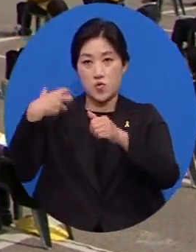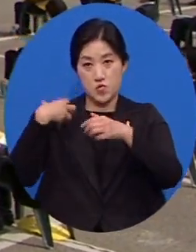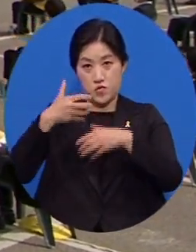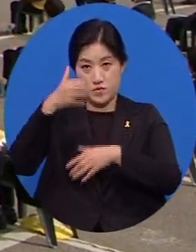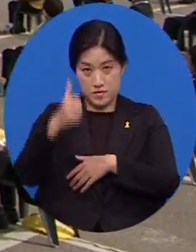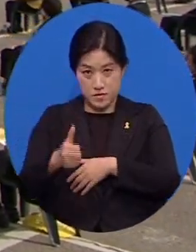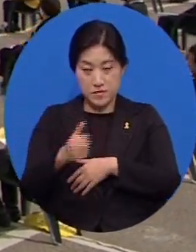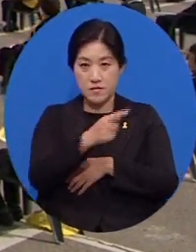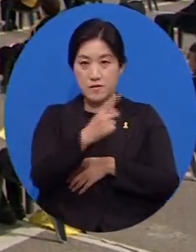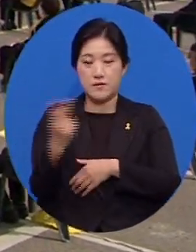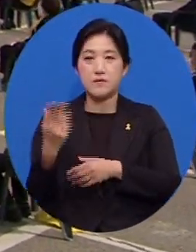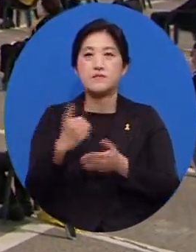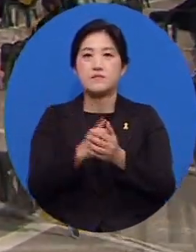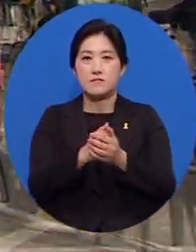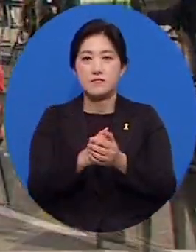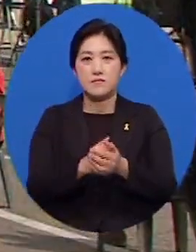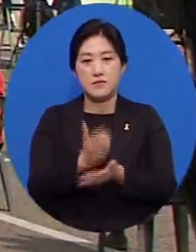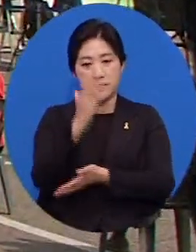영상으로 만나보시겠습니다.